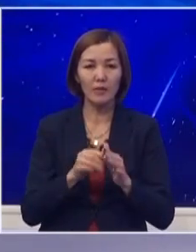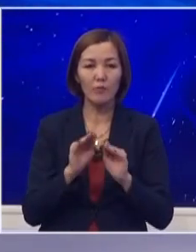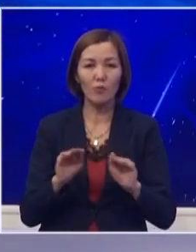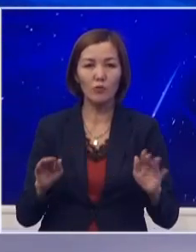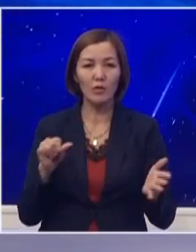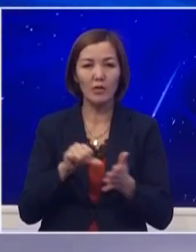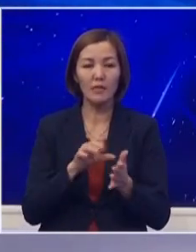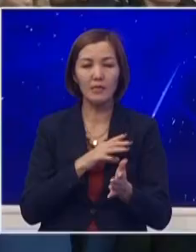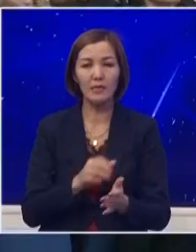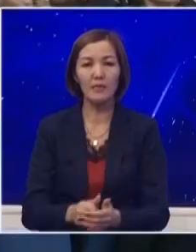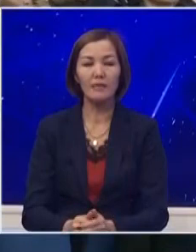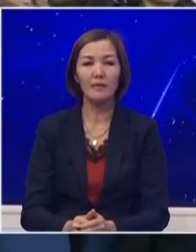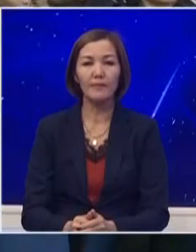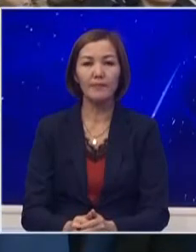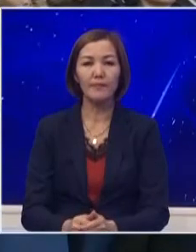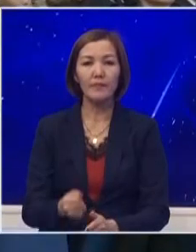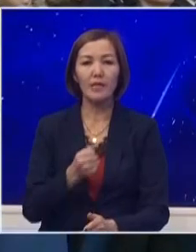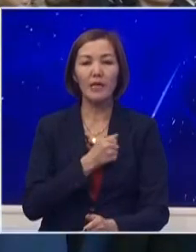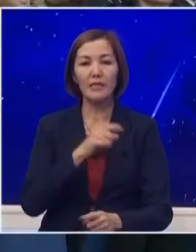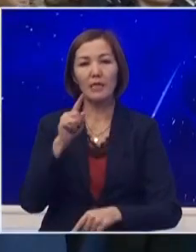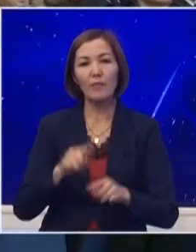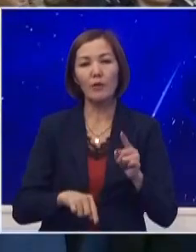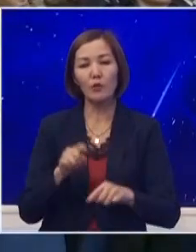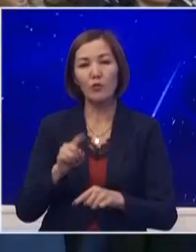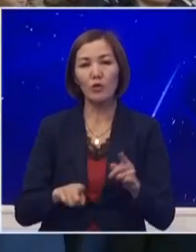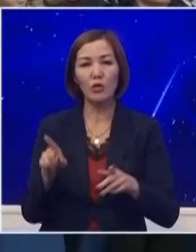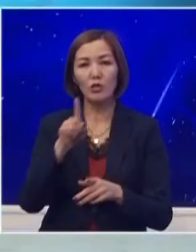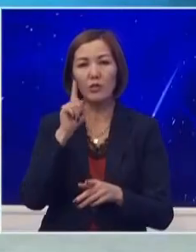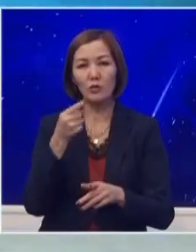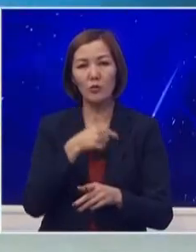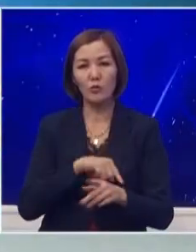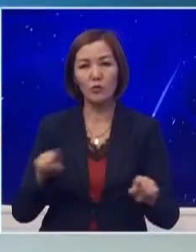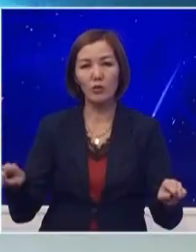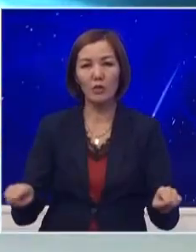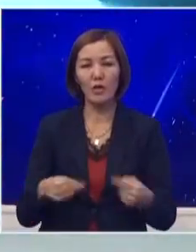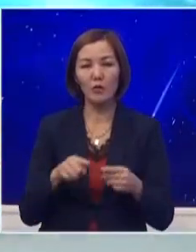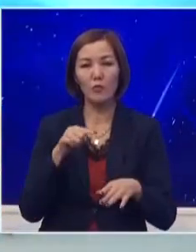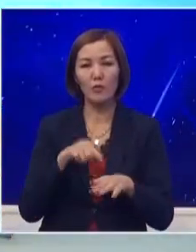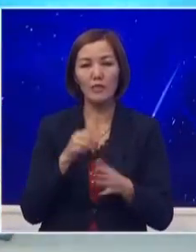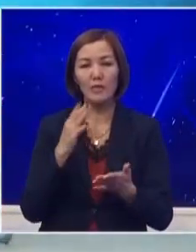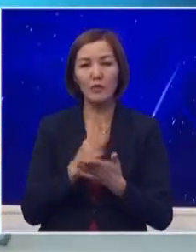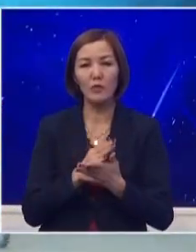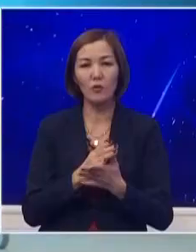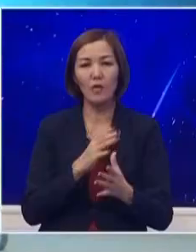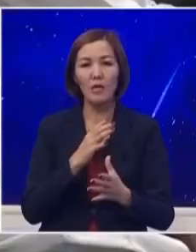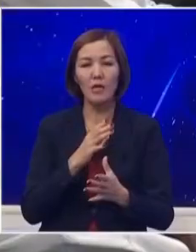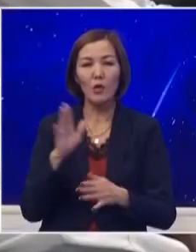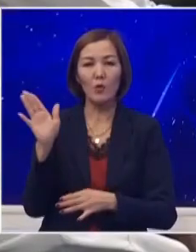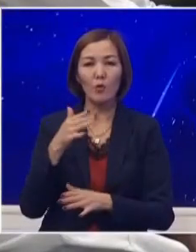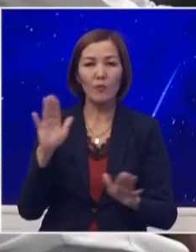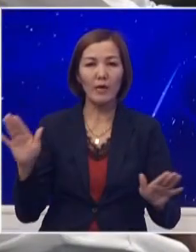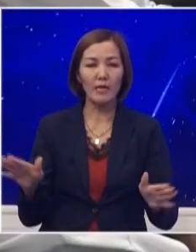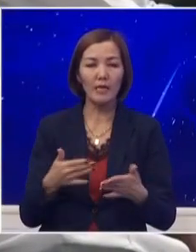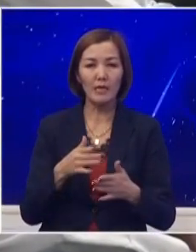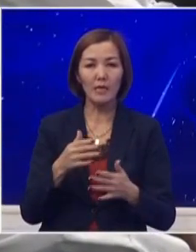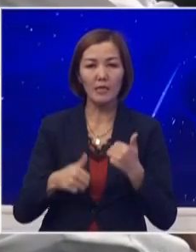қатысты. Әскери патриоттық форум жас өспірімдердің рухын нығайтуға бағытталған. Ал әлем елдерінде көк байрағымызды биікке көтеріп, ел